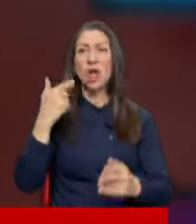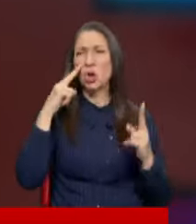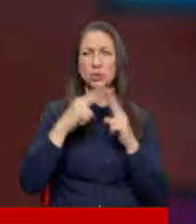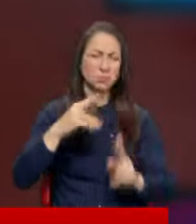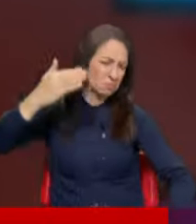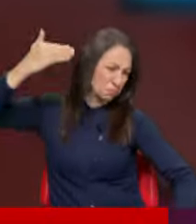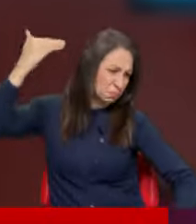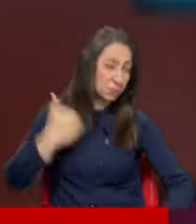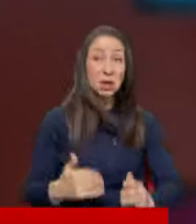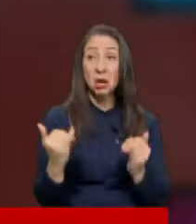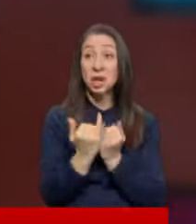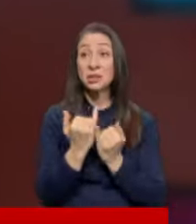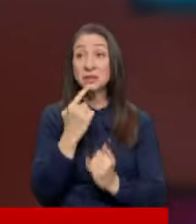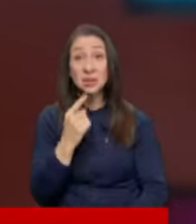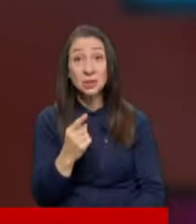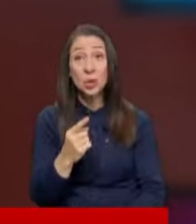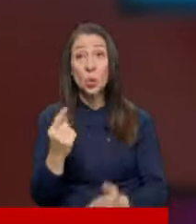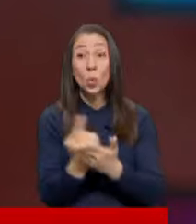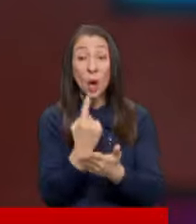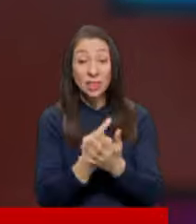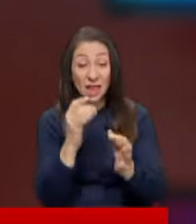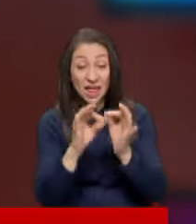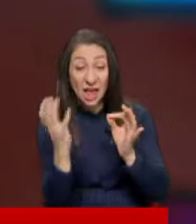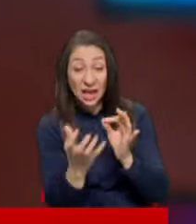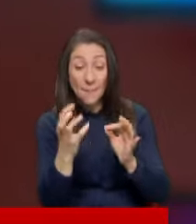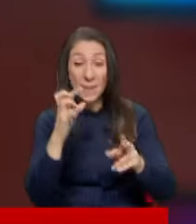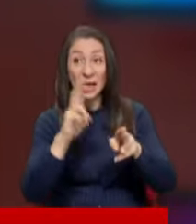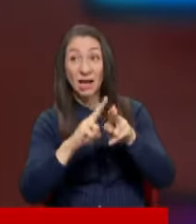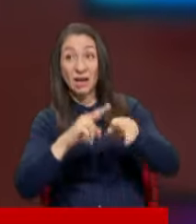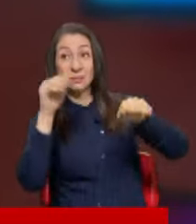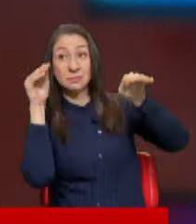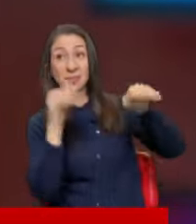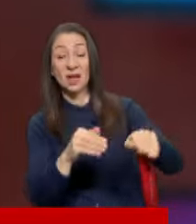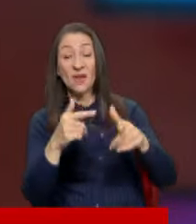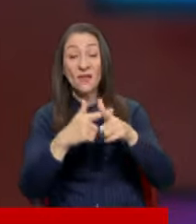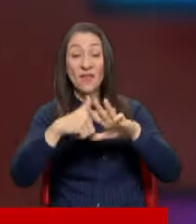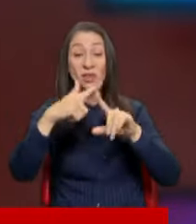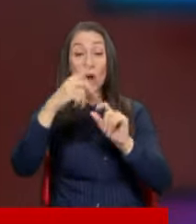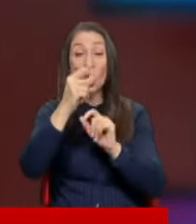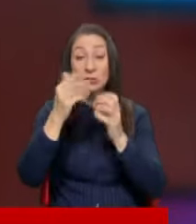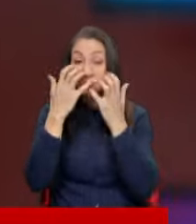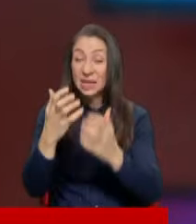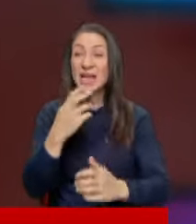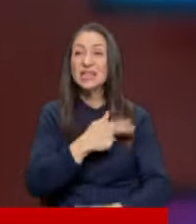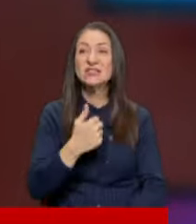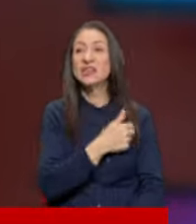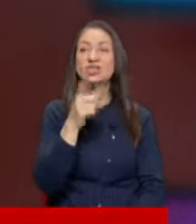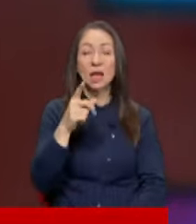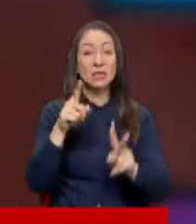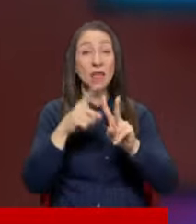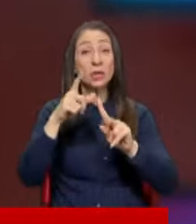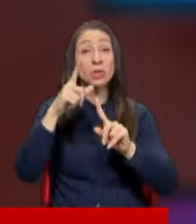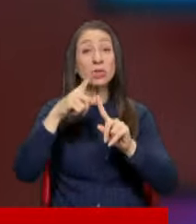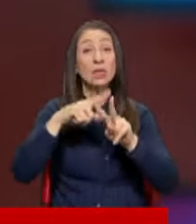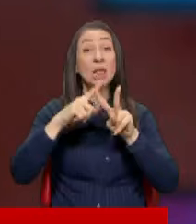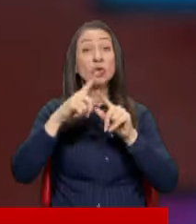görüşmem dedin kardeş dedin de Kur'an'ı yakan PKK'yı destekleyen fetö öcüleri besleyen İsveç'i NATO'ya aldın